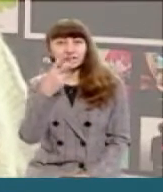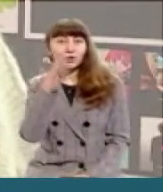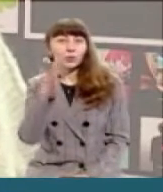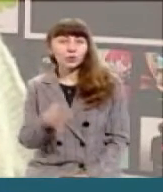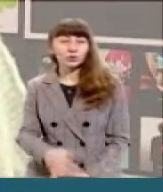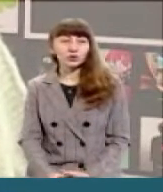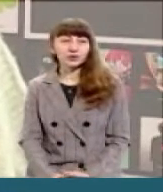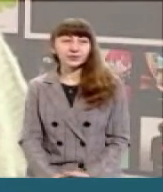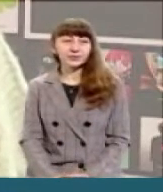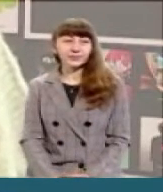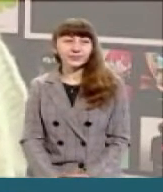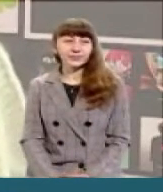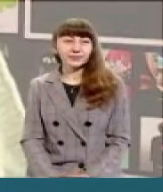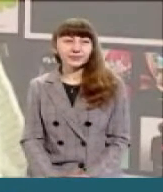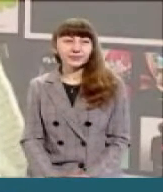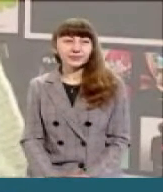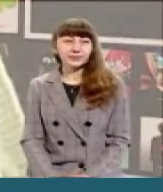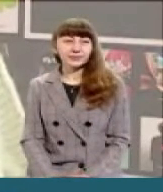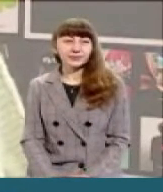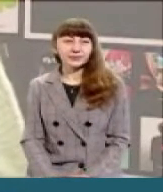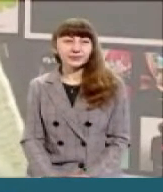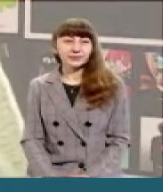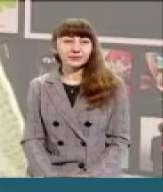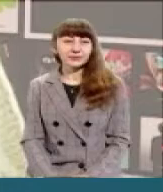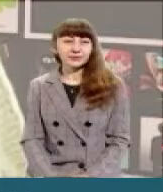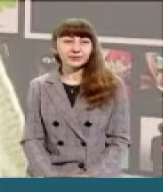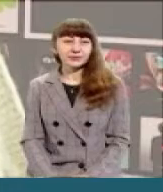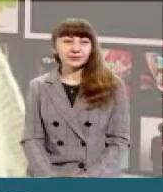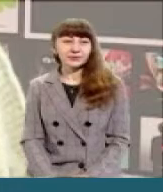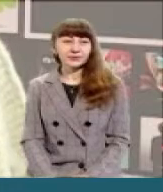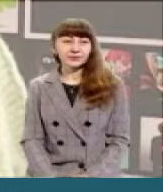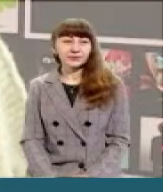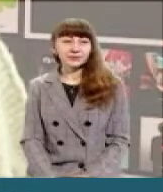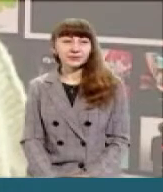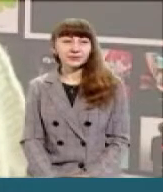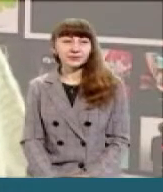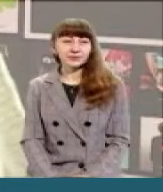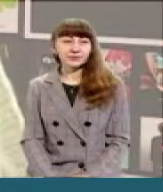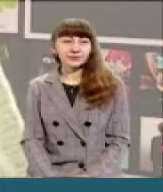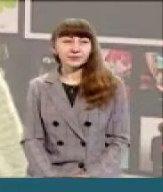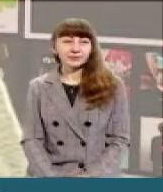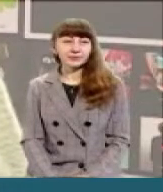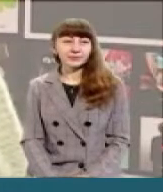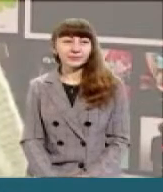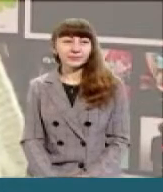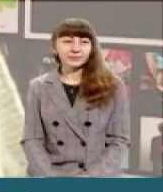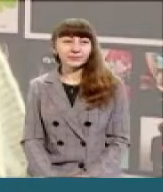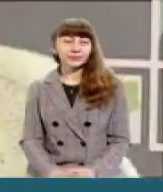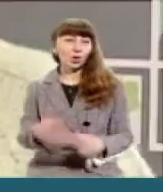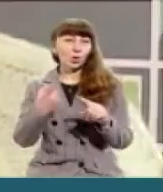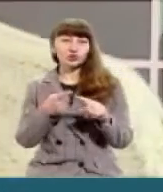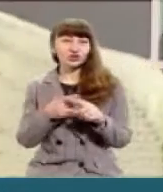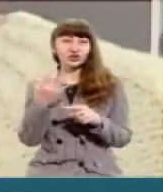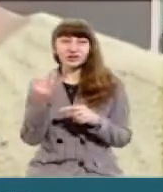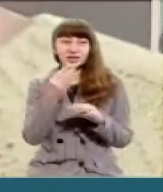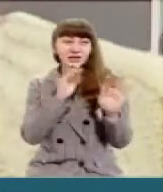такое послание будущему, молодым послание в назидание, может быть, даже. То есть она настолько интересна.